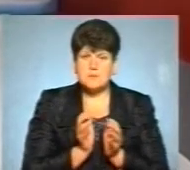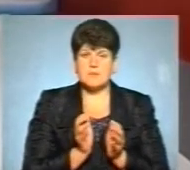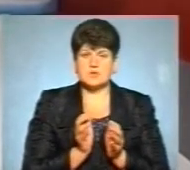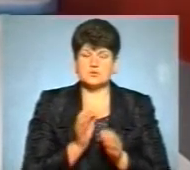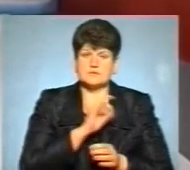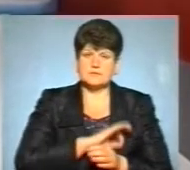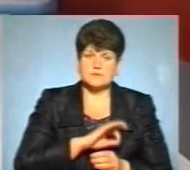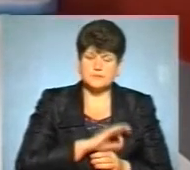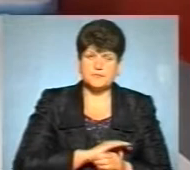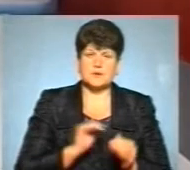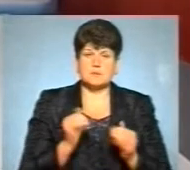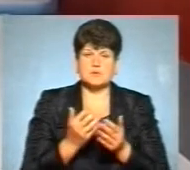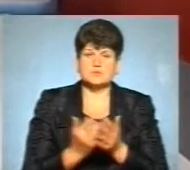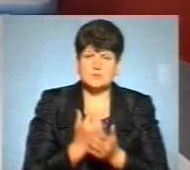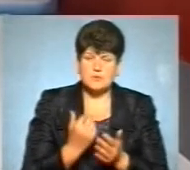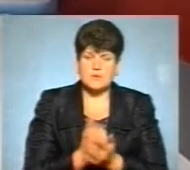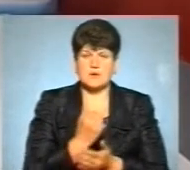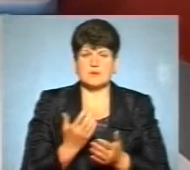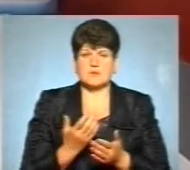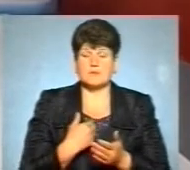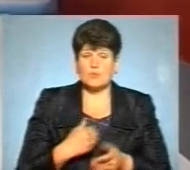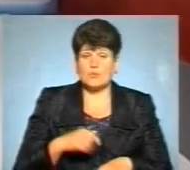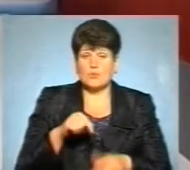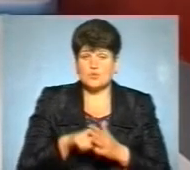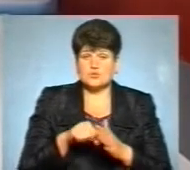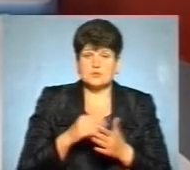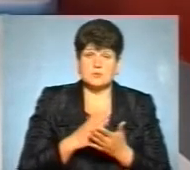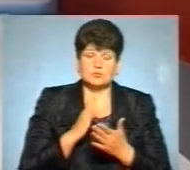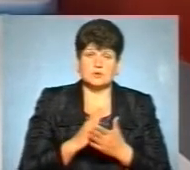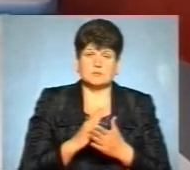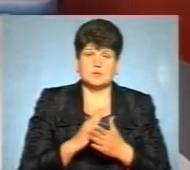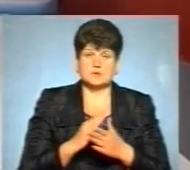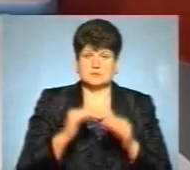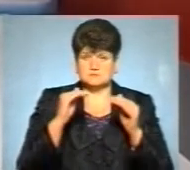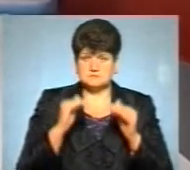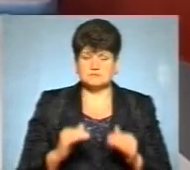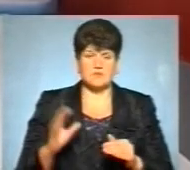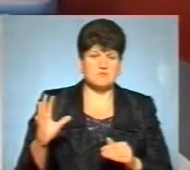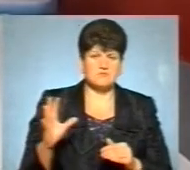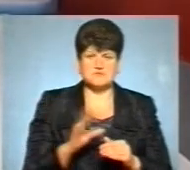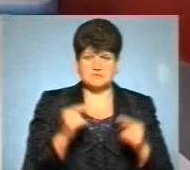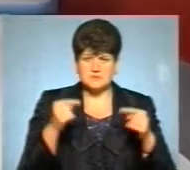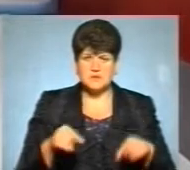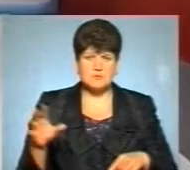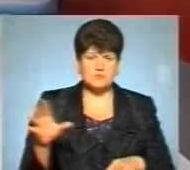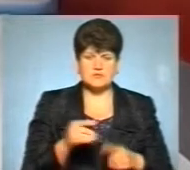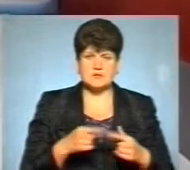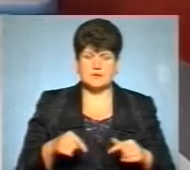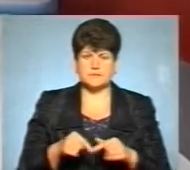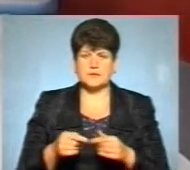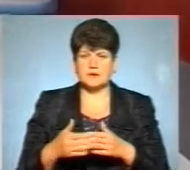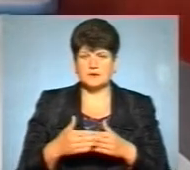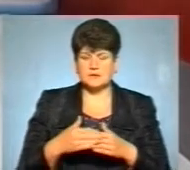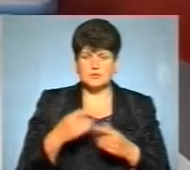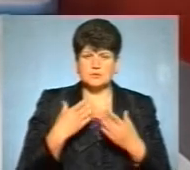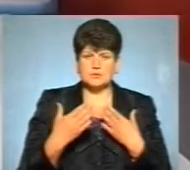коли ми менше будемо заробляти. Тобто ми, по суті, будемо мати просідання всіх галузей. Недавно спілкувалися з головою Торгово-промислової